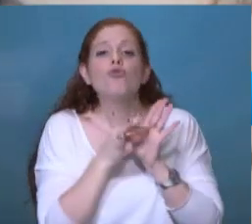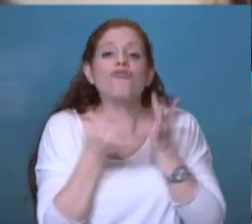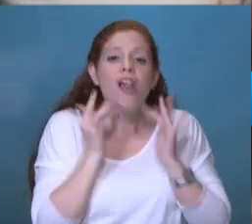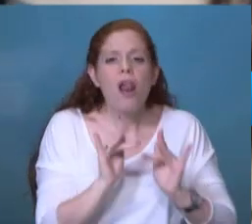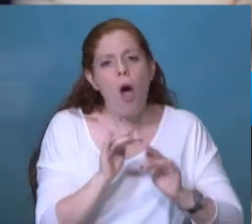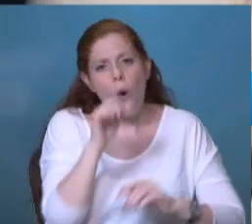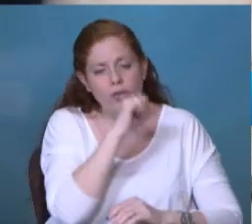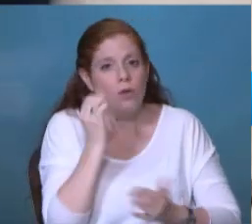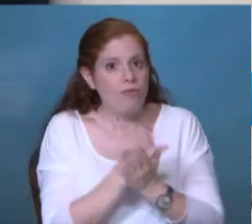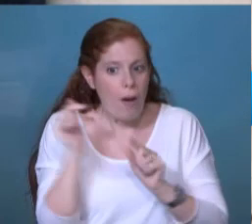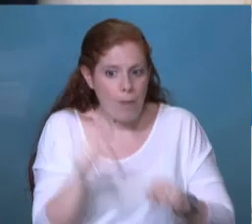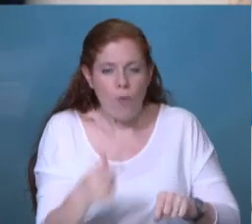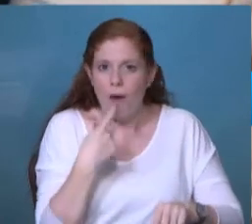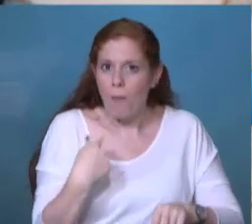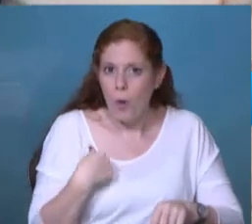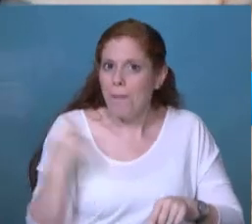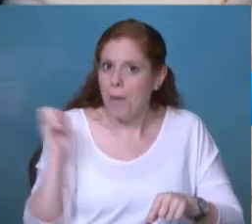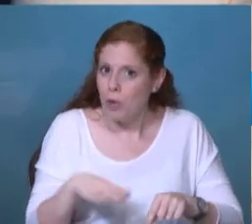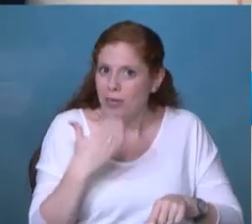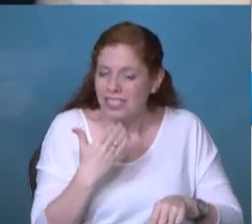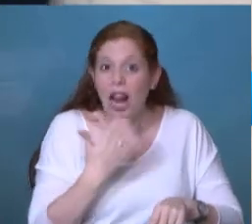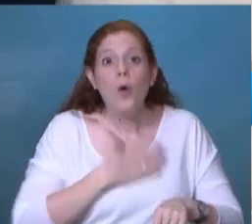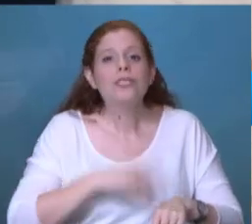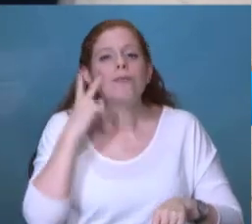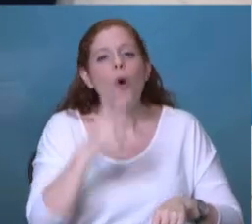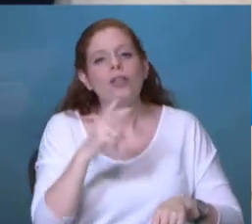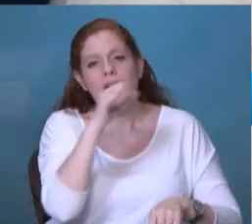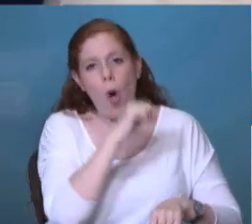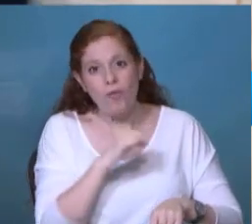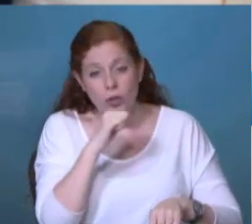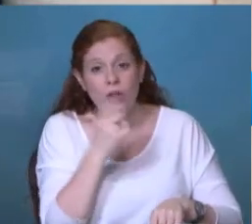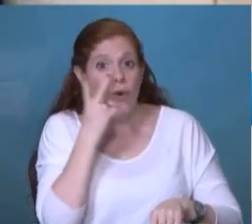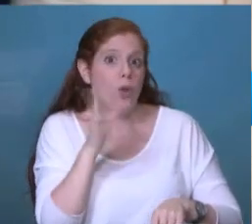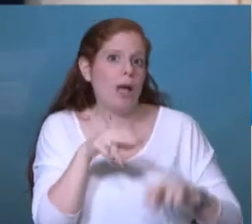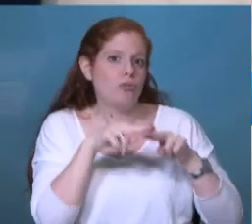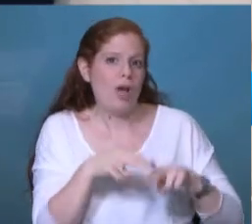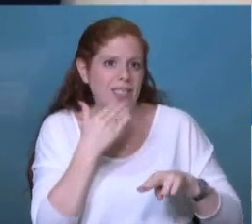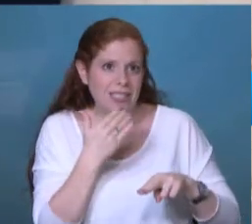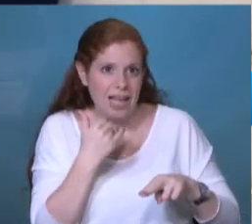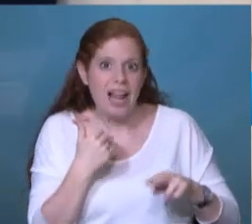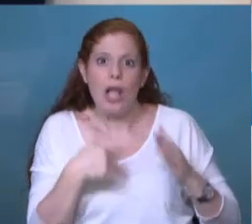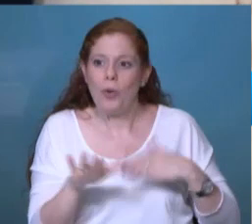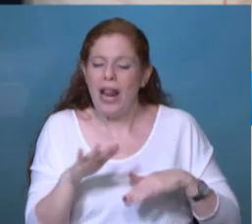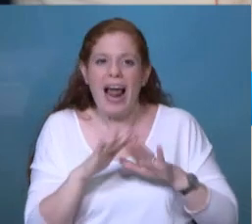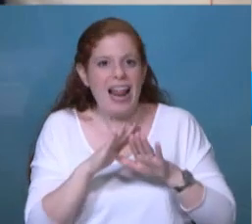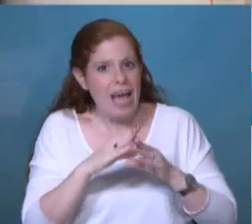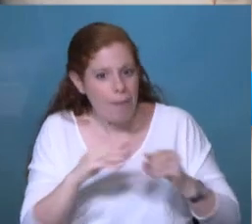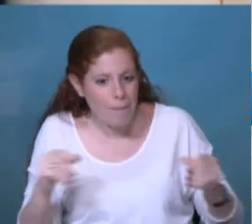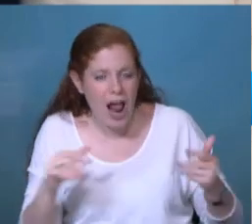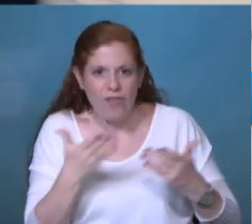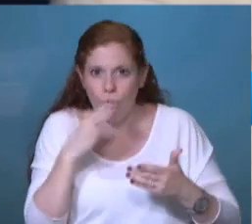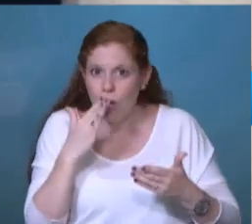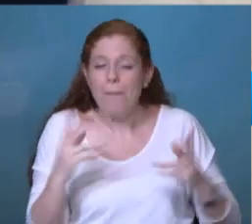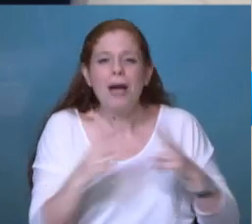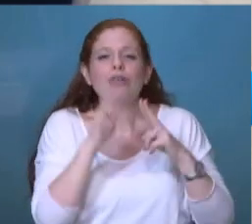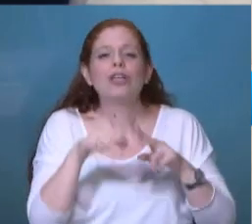הם גם באו ואמרו לי, אנחנו באנו לישראל, אנחנו רוצים לראות את האירוויזיון, אבל גם לראות את שאר ישראל. אנחנו נלך עם המלח ונלך לירושלים. פגשתי כאן גם